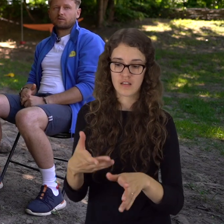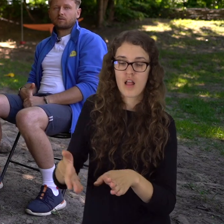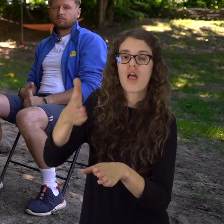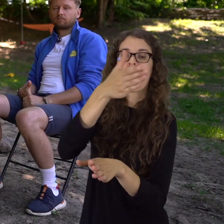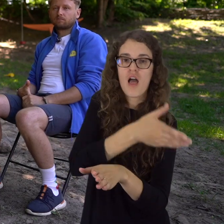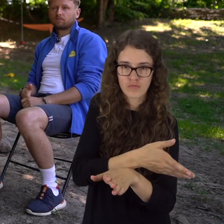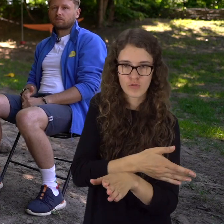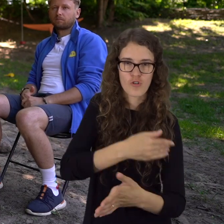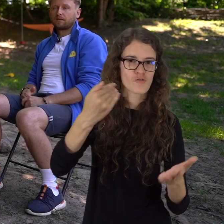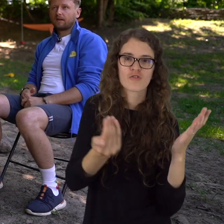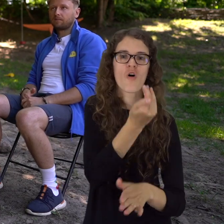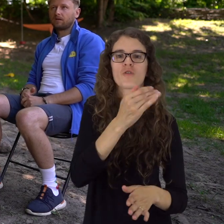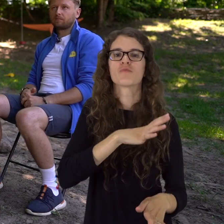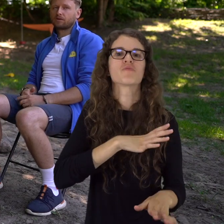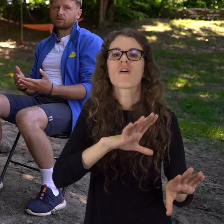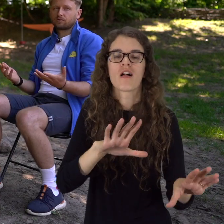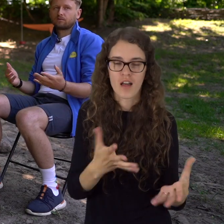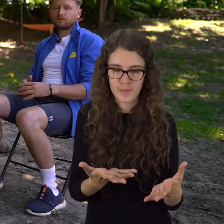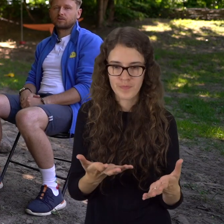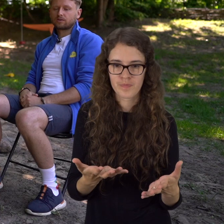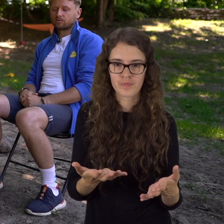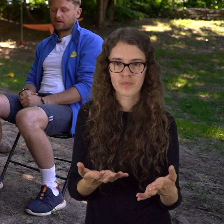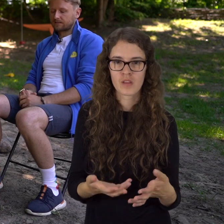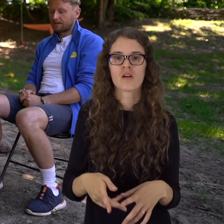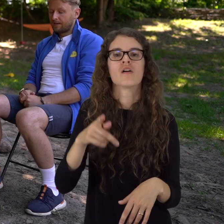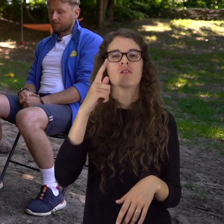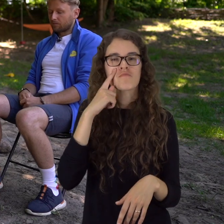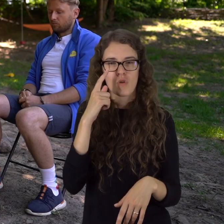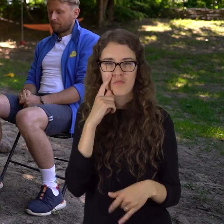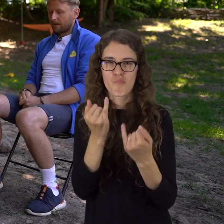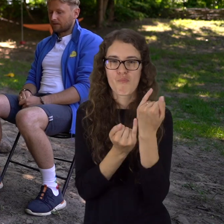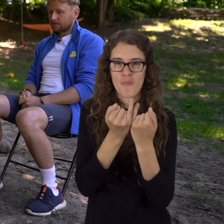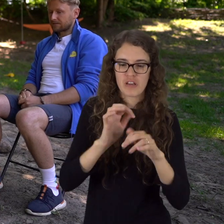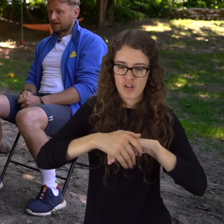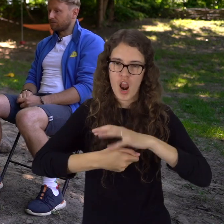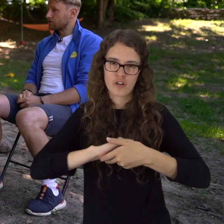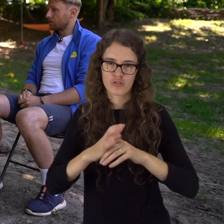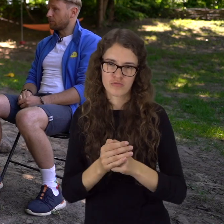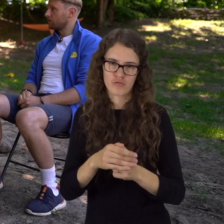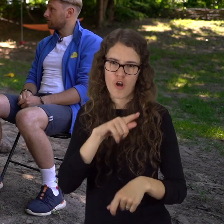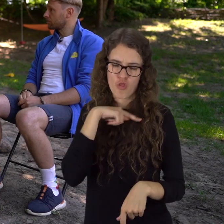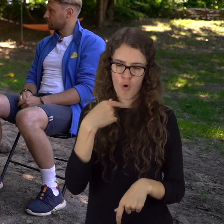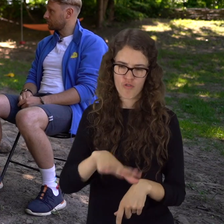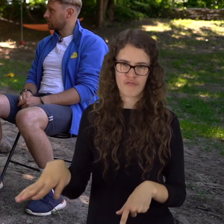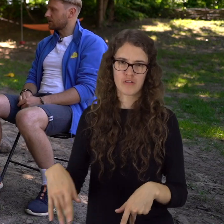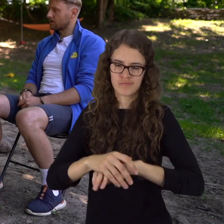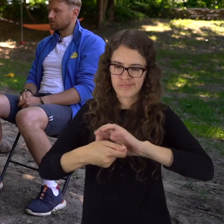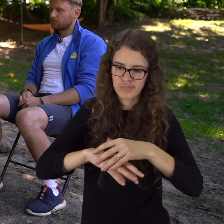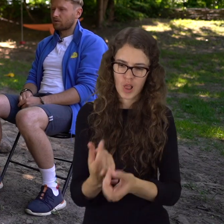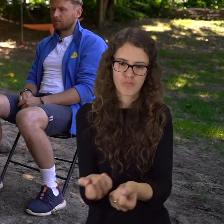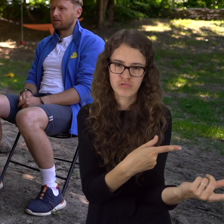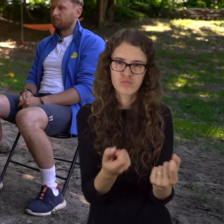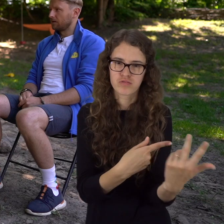prieš pandemiją, prieš visą šitą situaciją, buvom perėję, atsisakę visiškai popierinių rankšluosčių, kurių